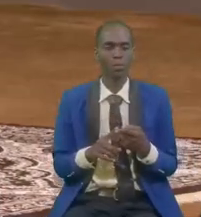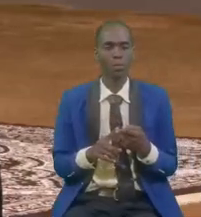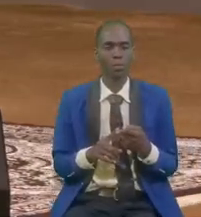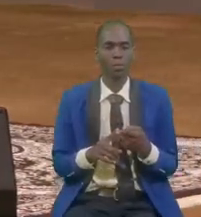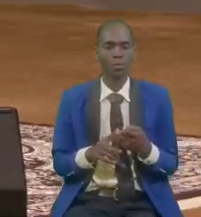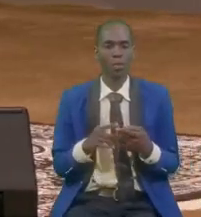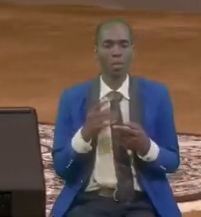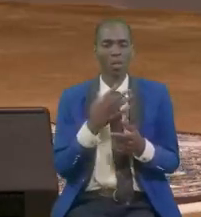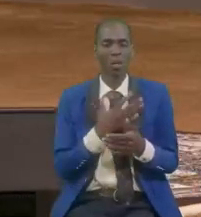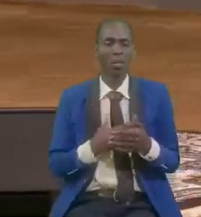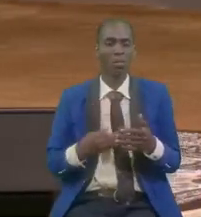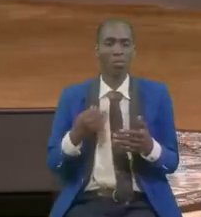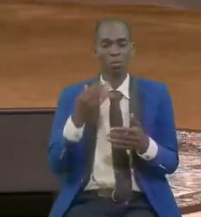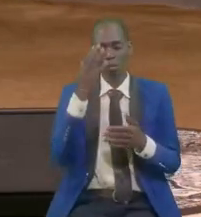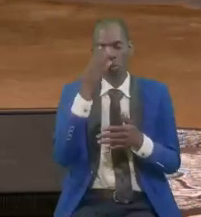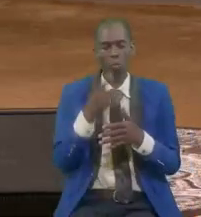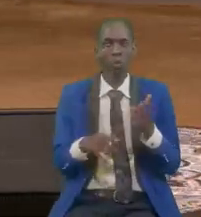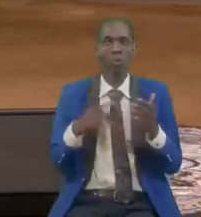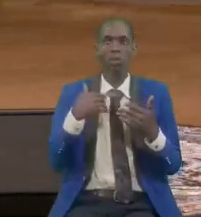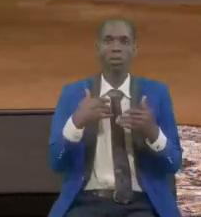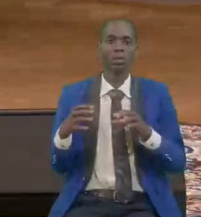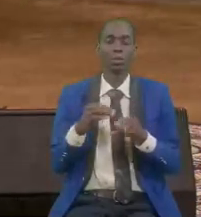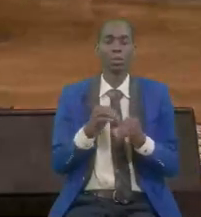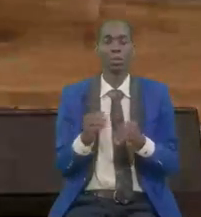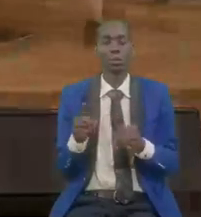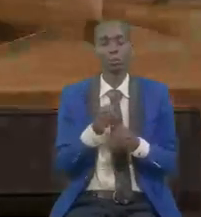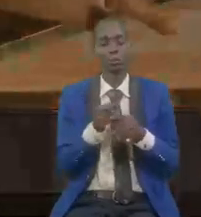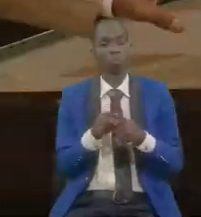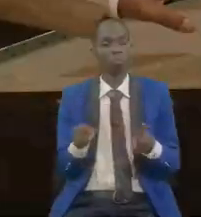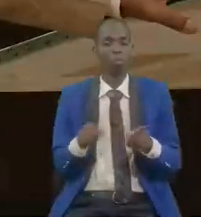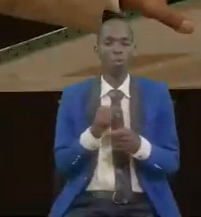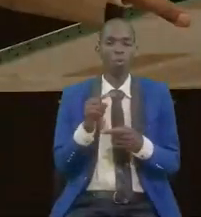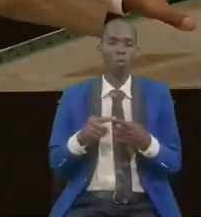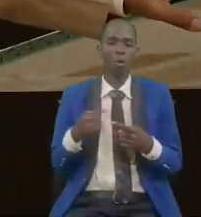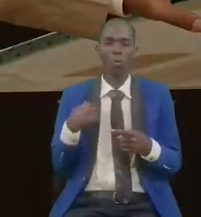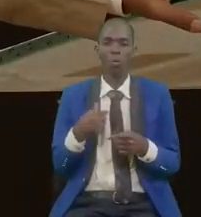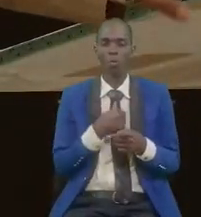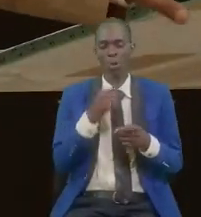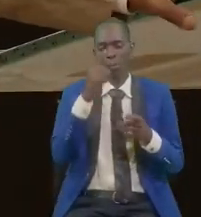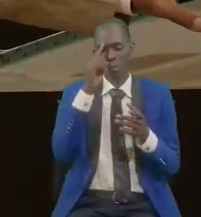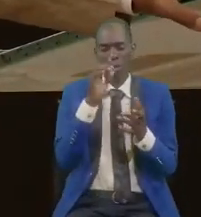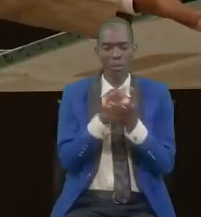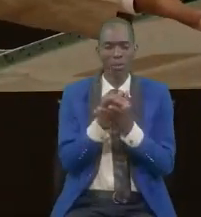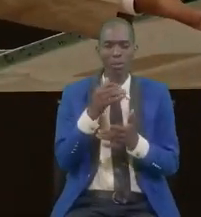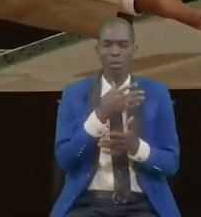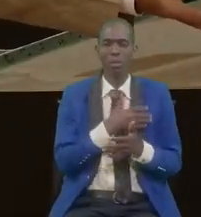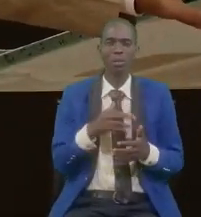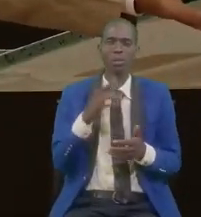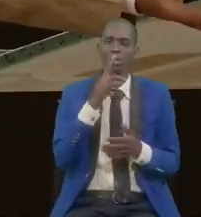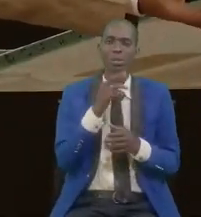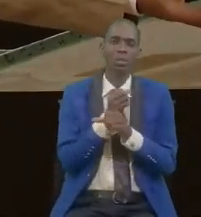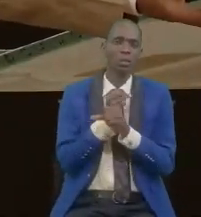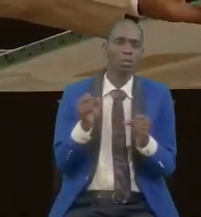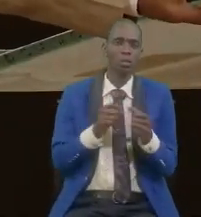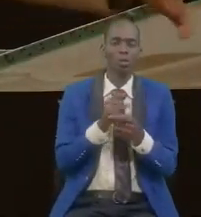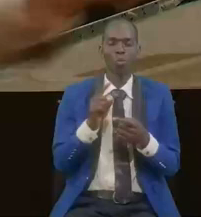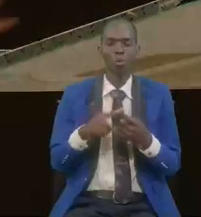Alors, qu'est-ce que la foi et la croyance ont fait en eux-mêmes? Lorsque nous croyons et nous sommes sauvés,